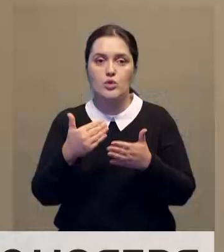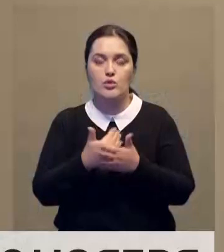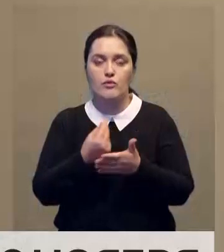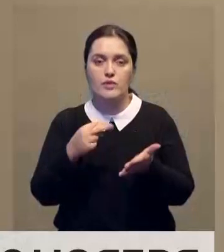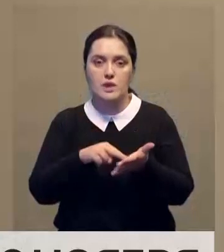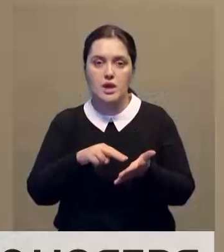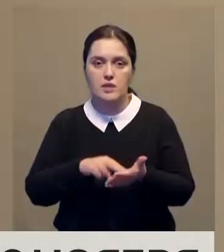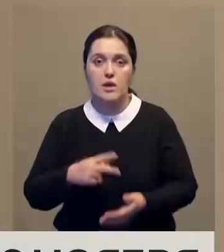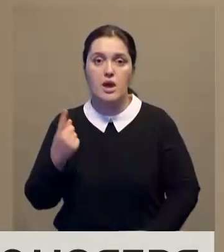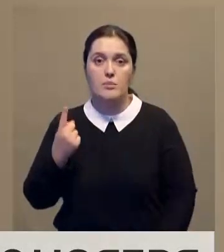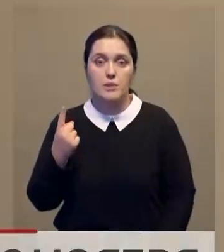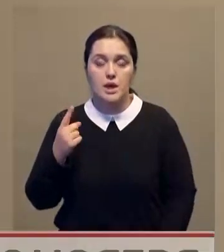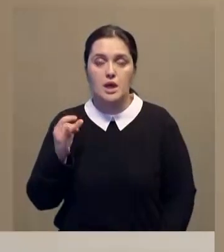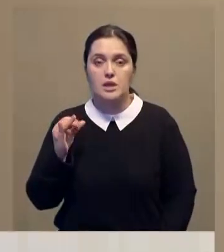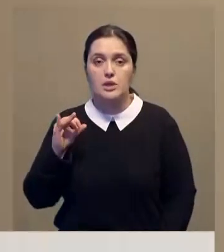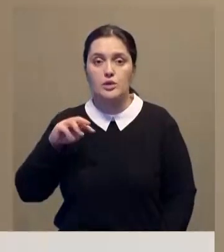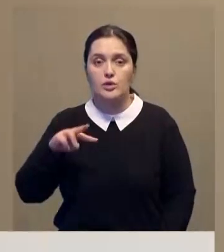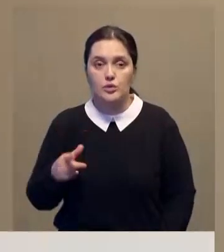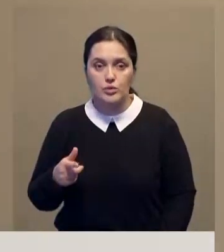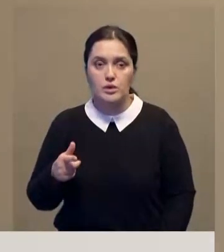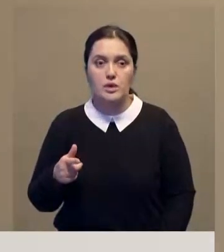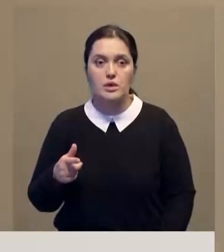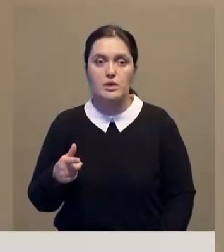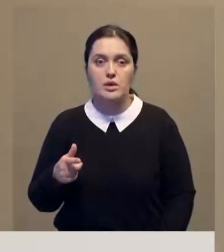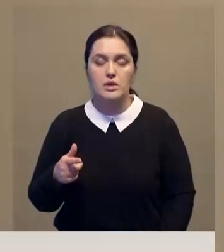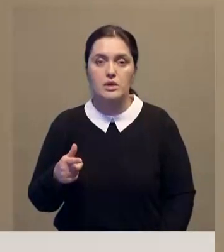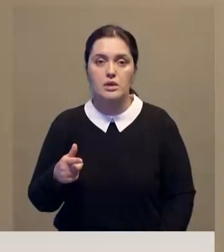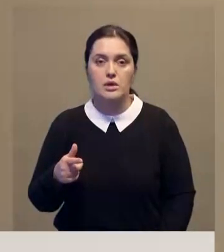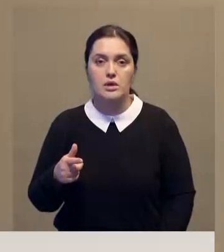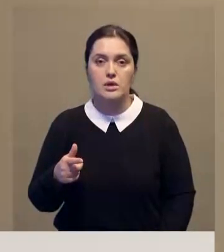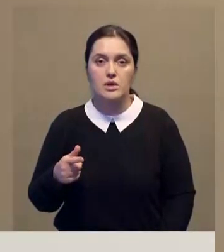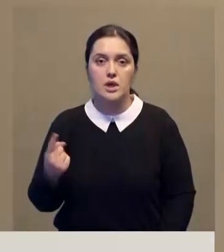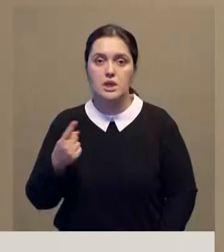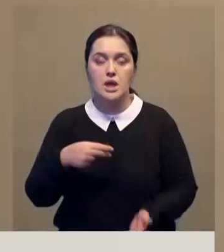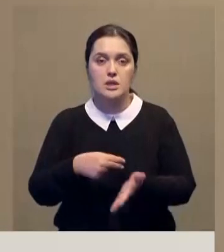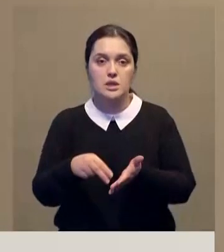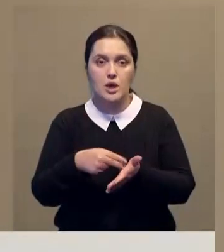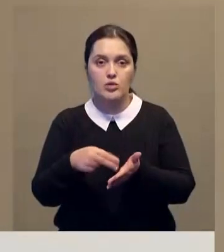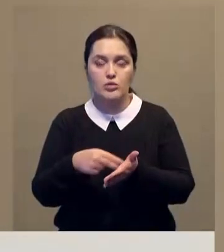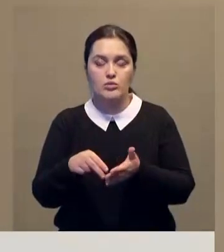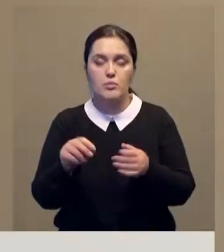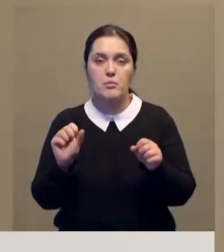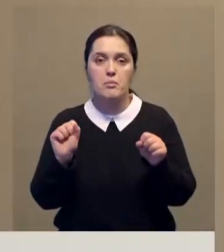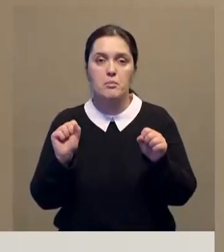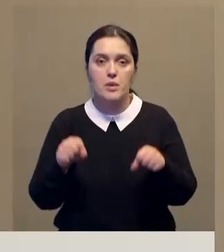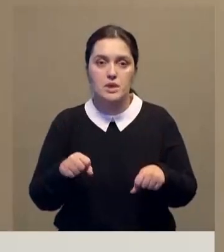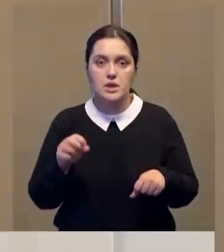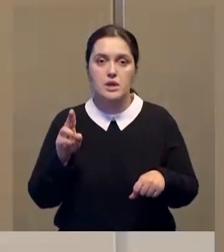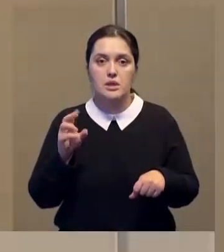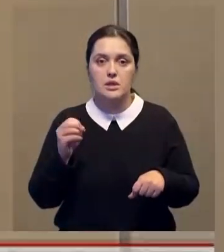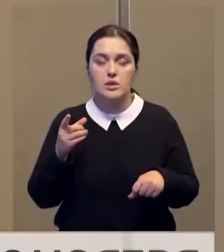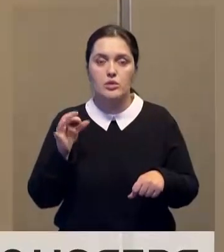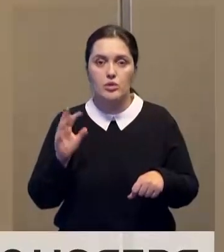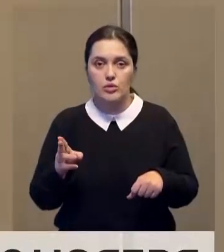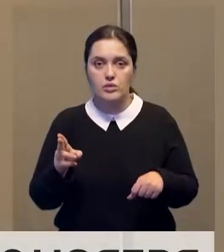тарифы. С 1 июля запущен на рынок понятие единого закупщика, которая позволила «Кигоку»